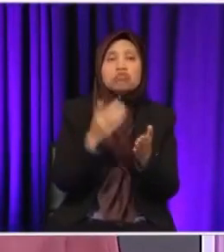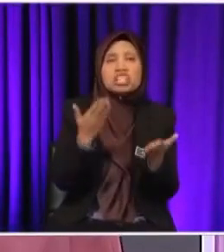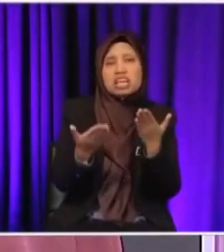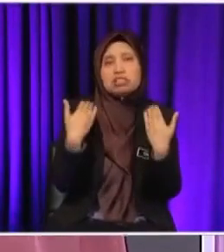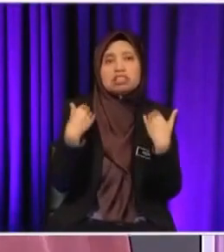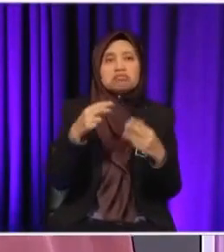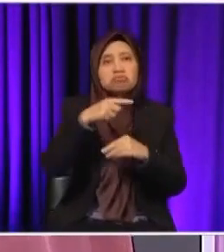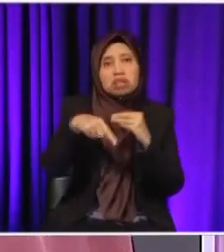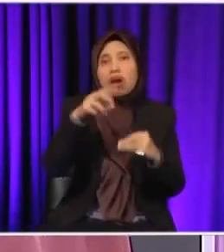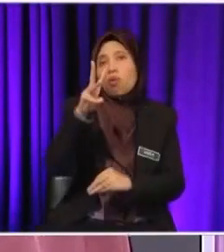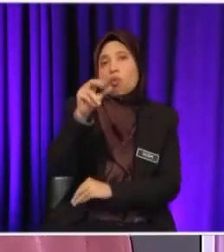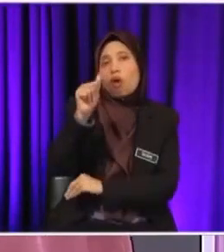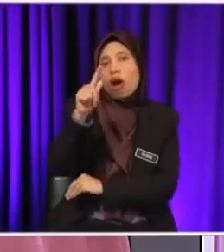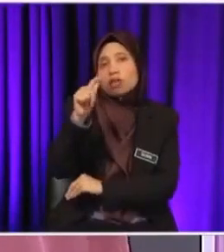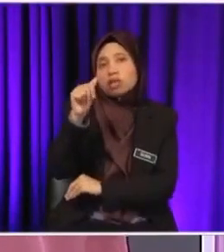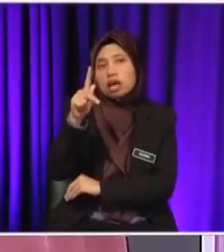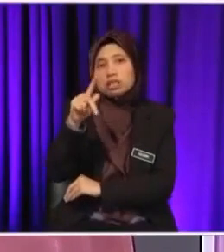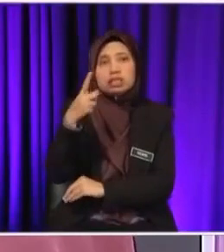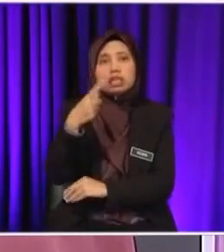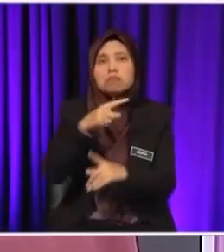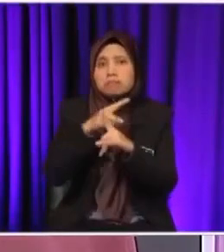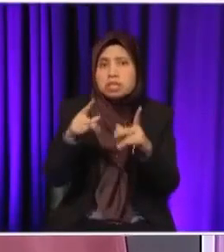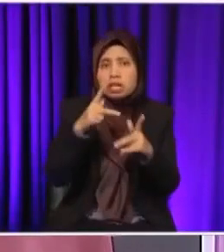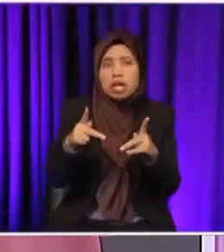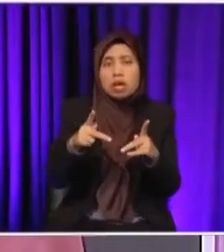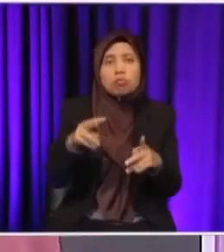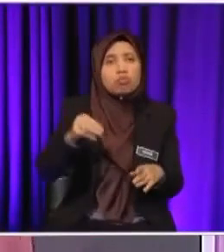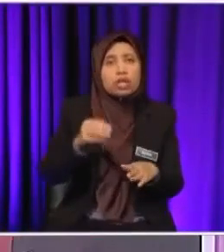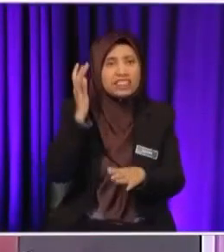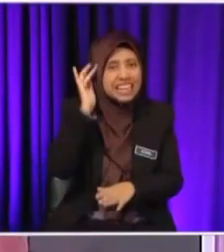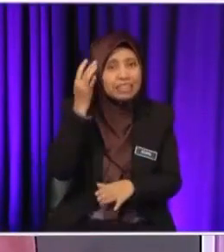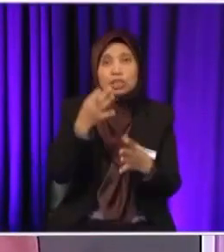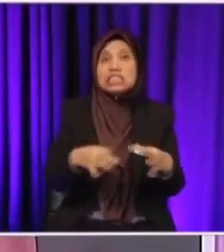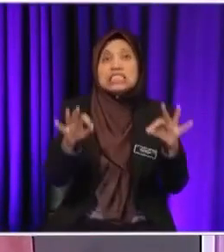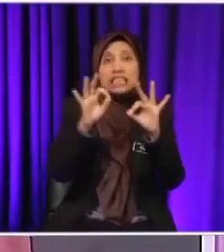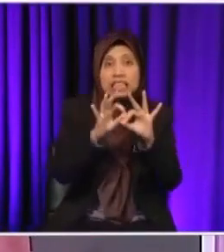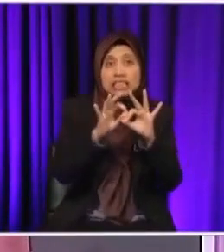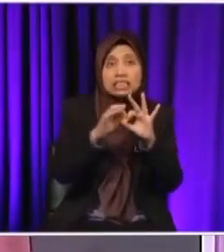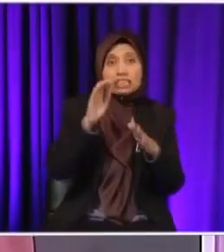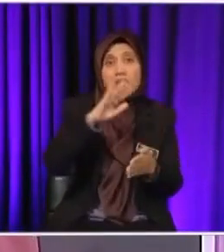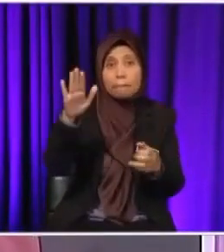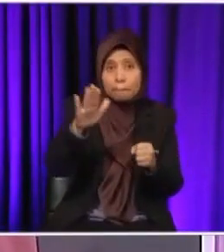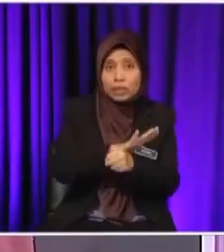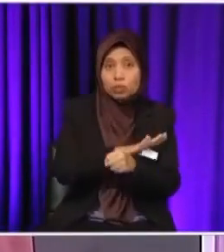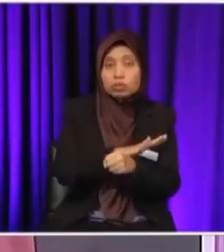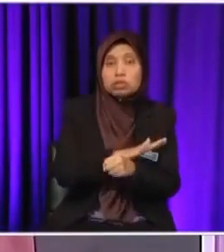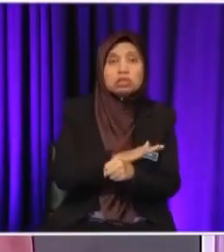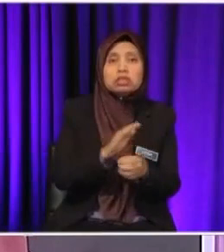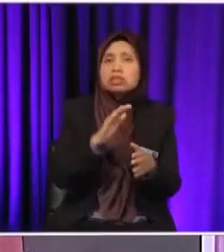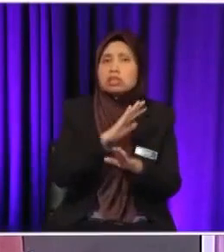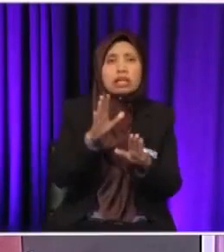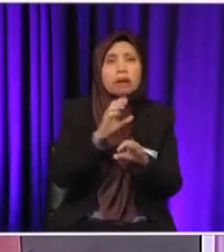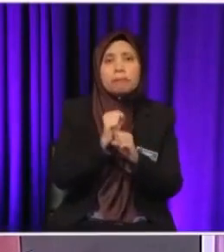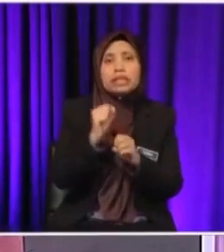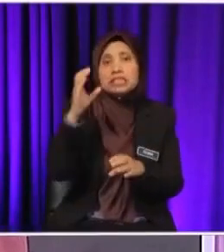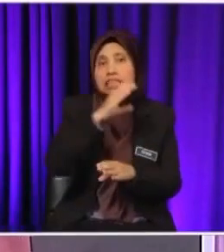saja. Tapi sekiranya murid tidak menguasai keseluruhan cerita tersebut, mereka tidak akan dapat mencari watak dan juga